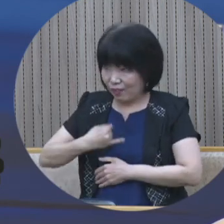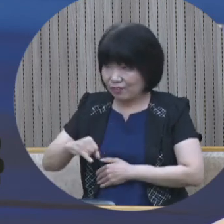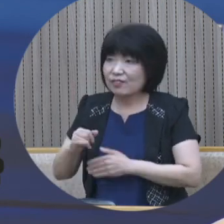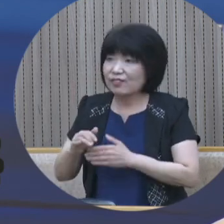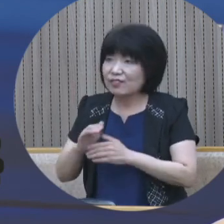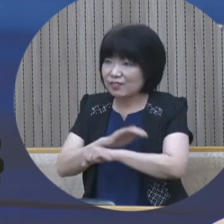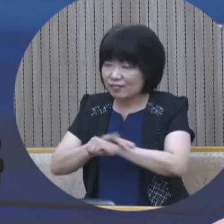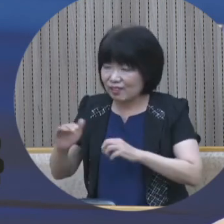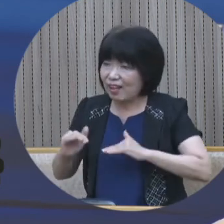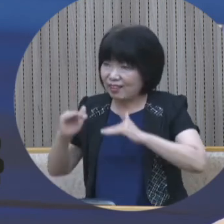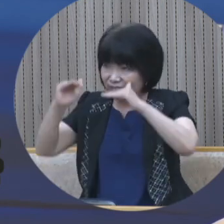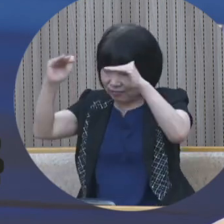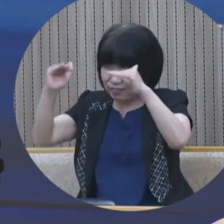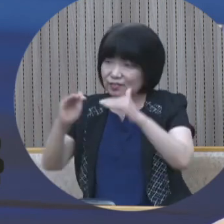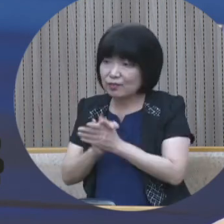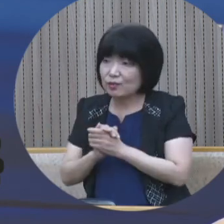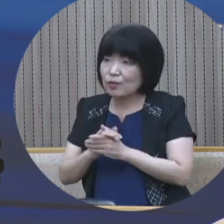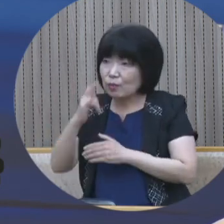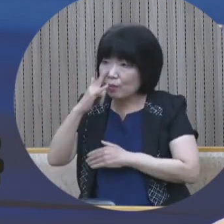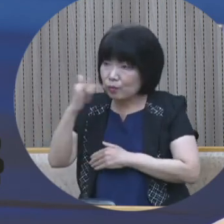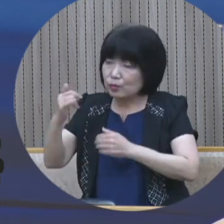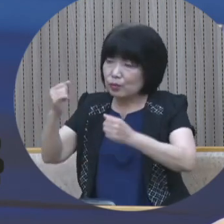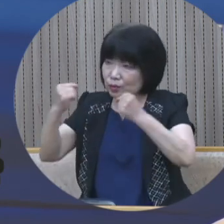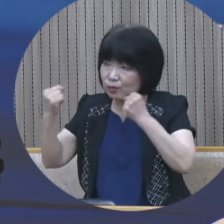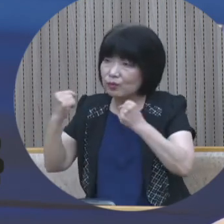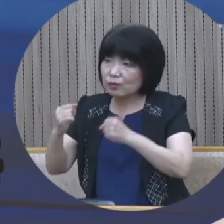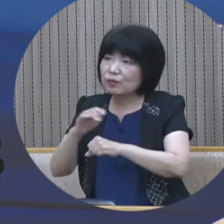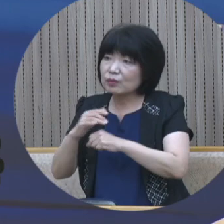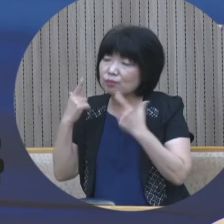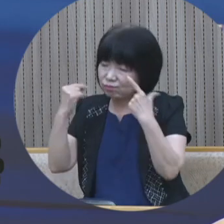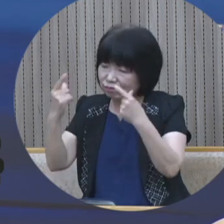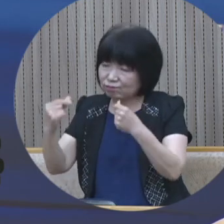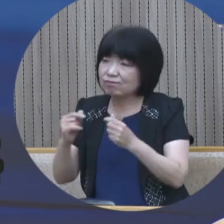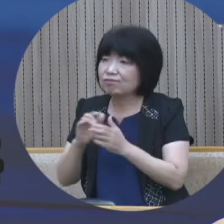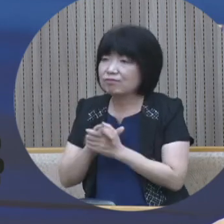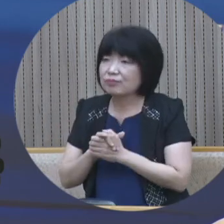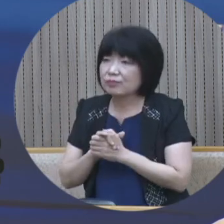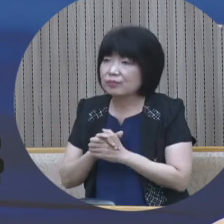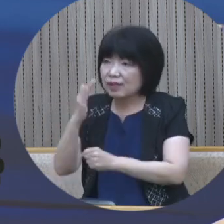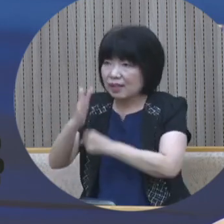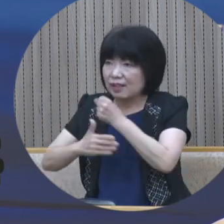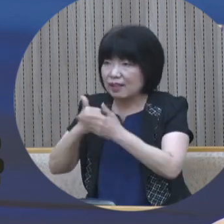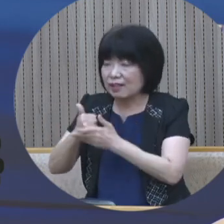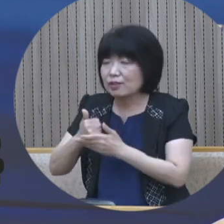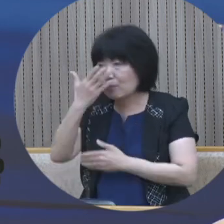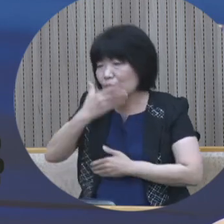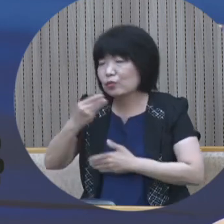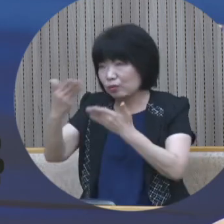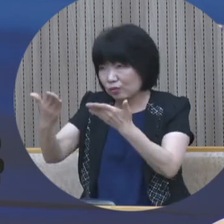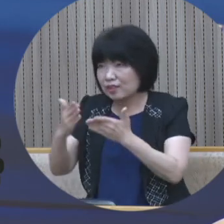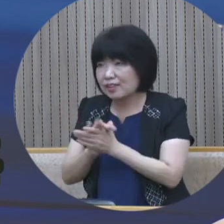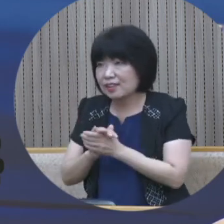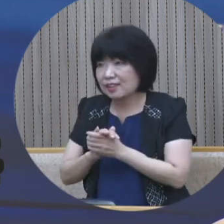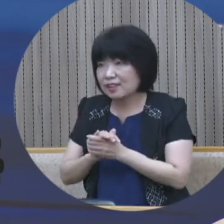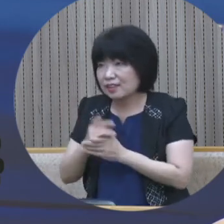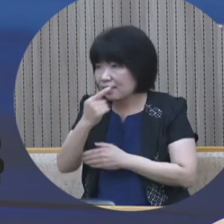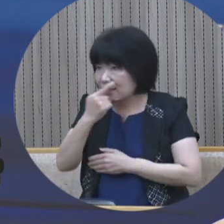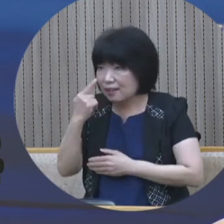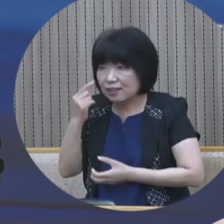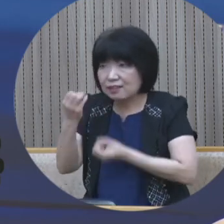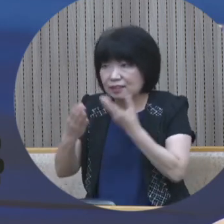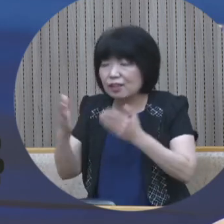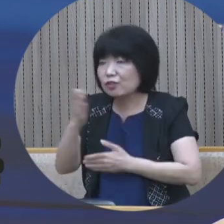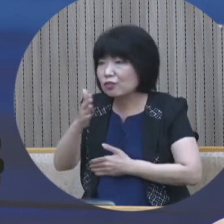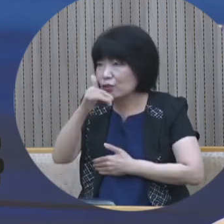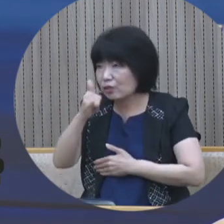잘 성장했고 부모님들도 건강하게 여전하시고 하나님이 복을 주셔요. 제가 간증거리가 될